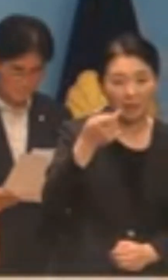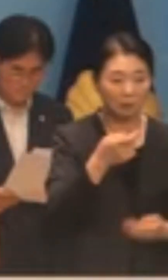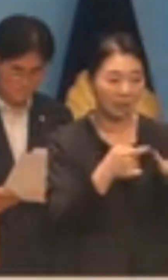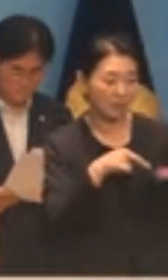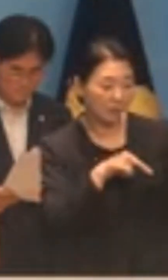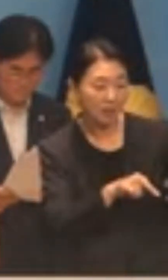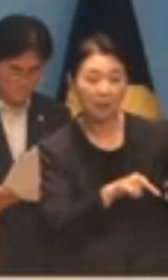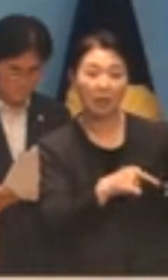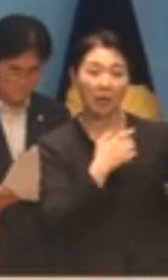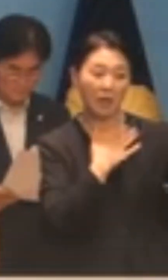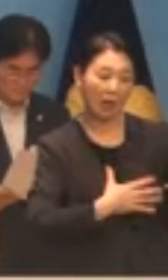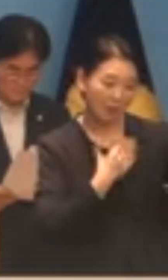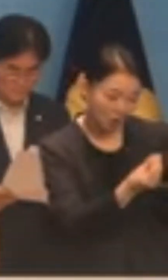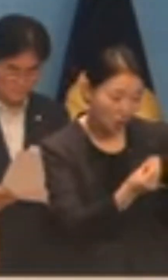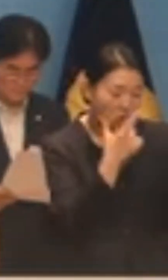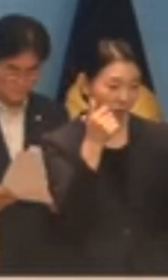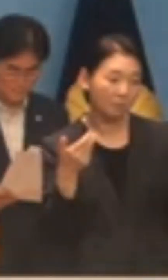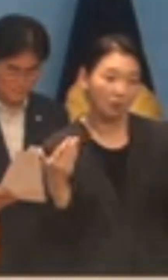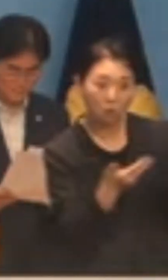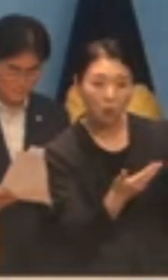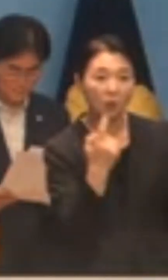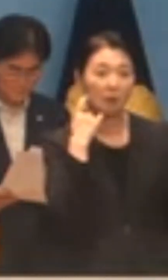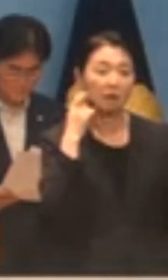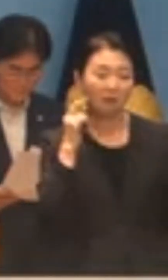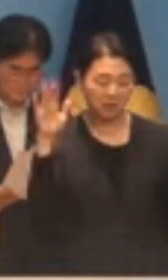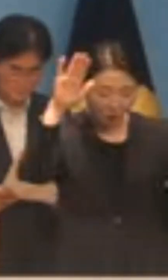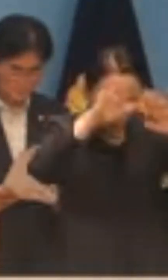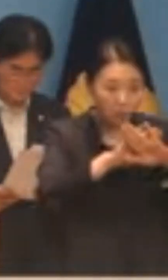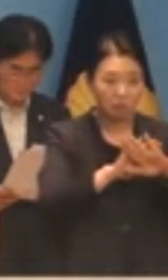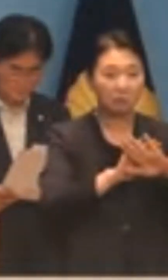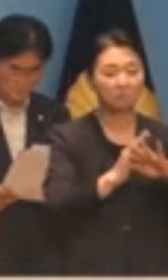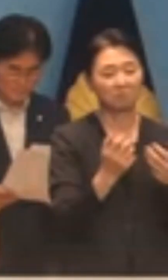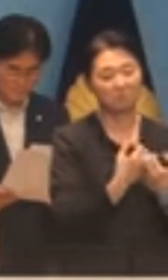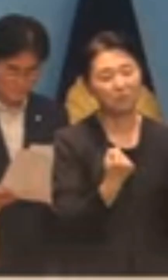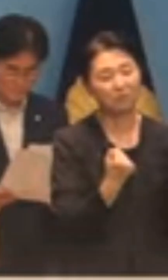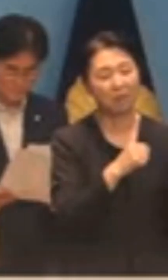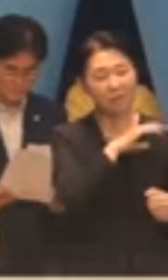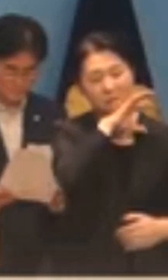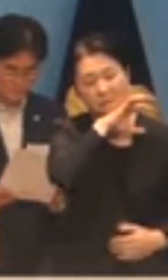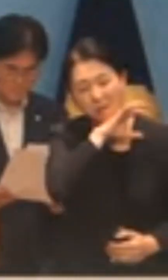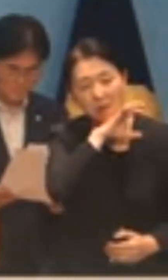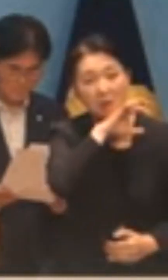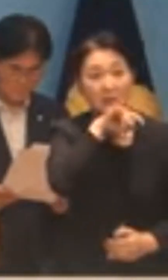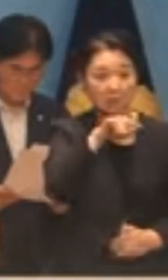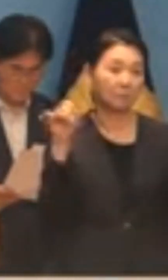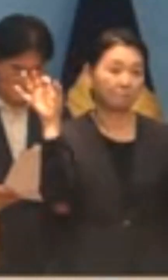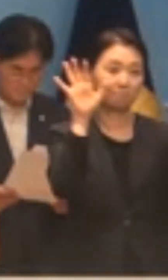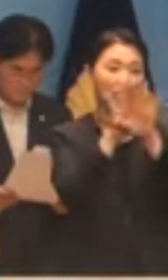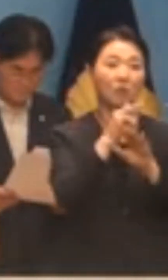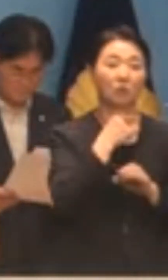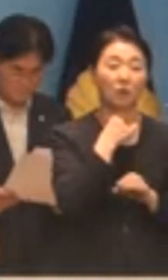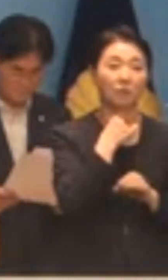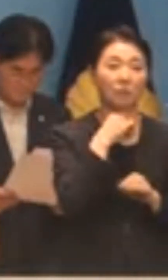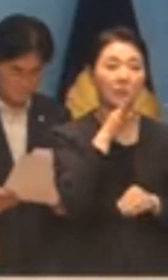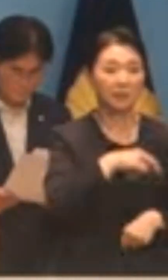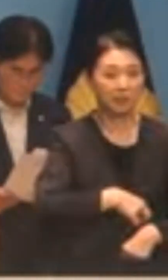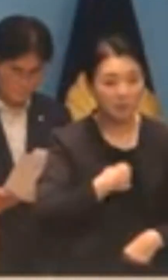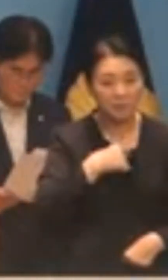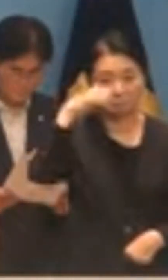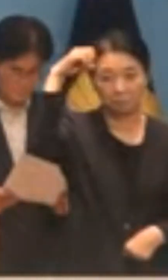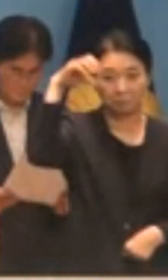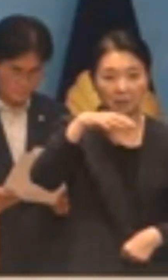세대에게 안정과 희망을 주고 거짓과 어둠, 분열과 불평등의 먹구름이 사라지고 진실과